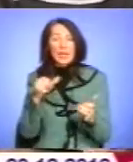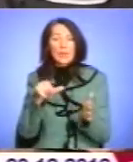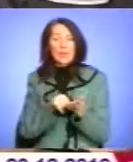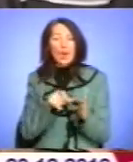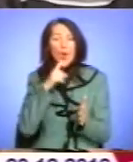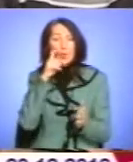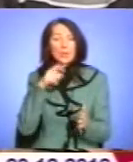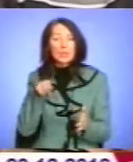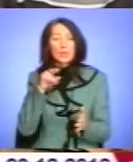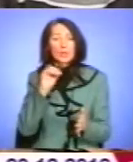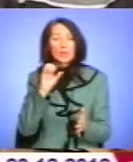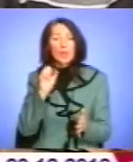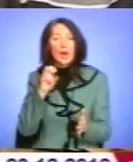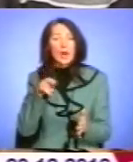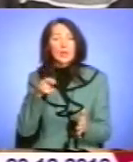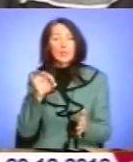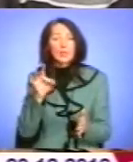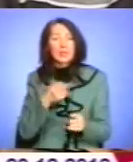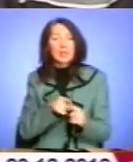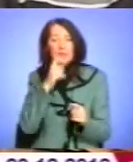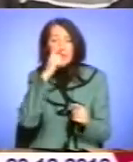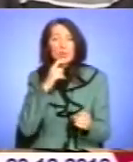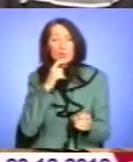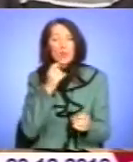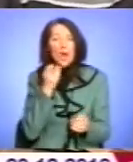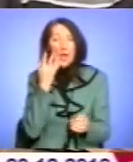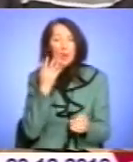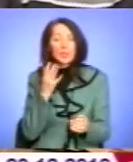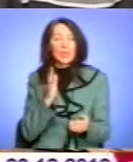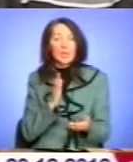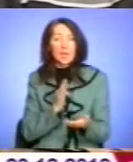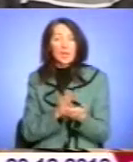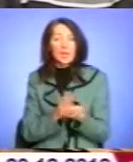української діаспори це не є зрозумілим. Але коли відбувається якісь